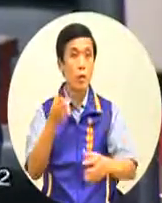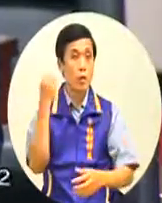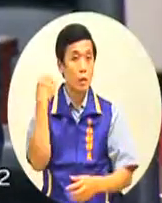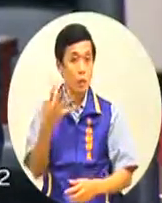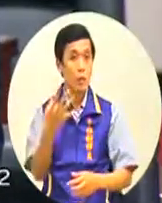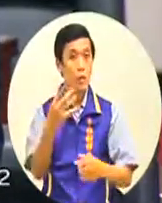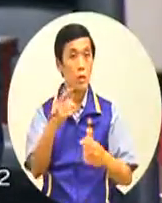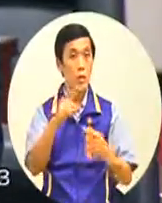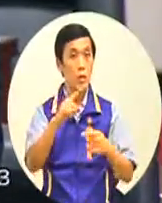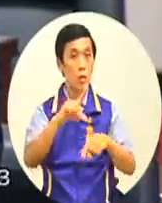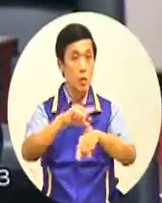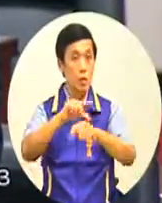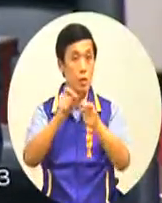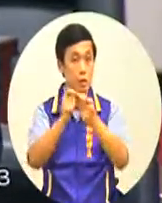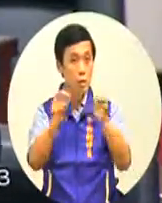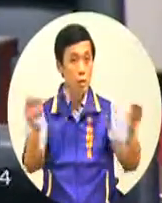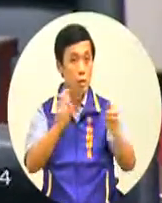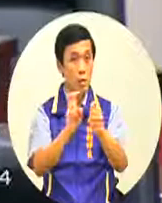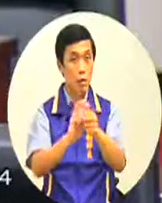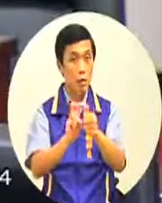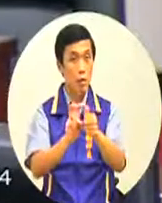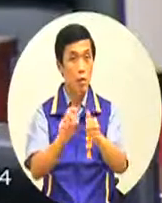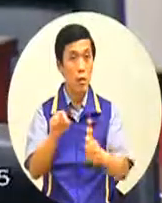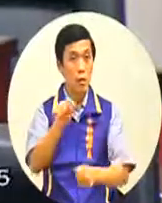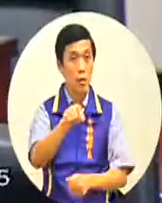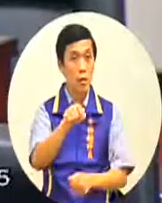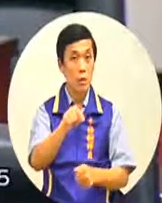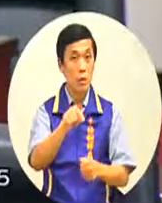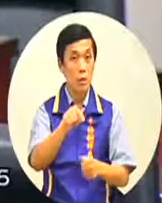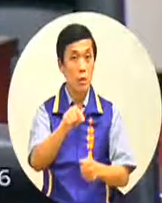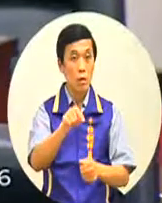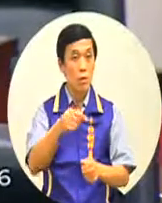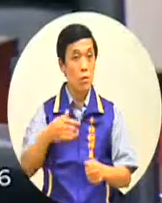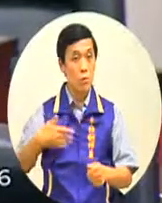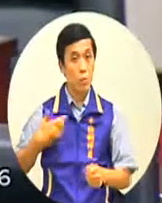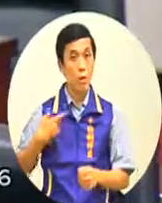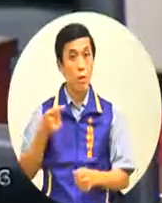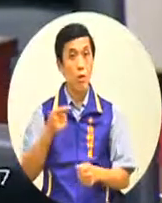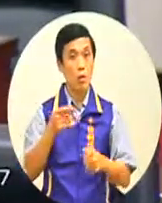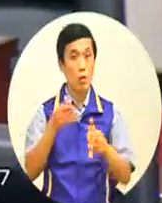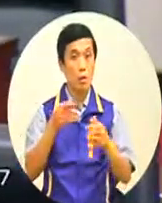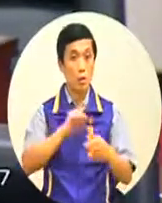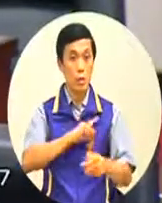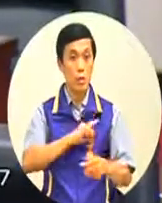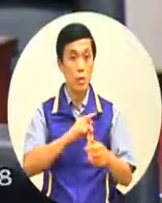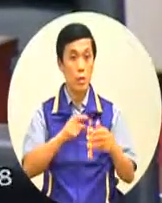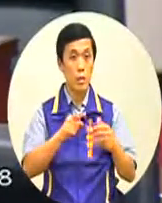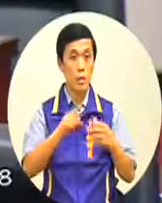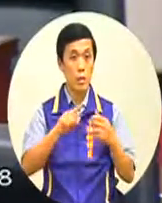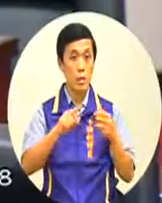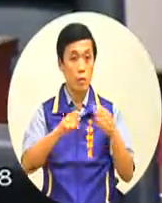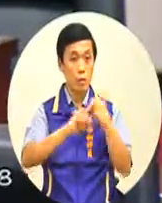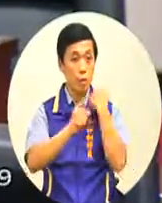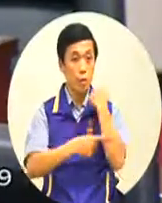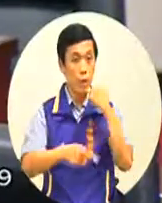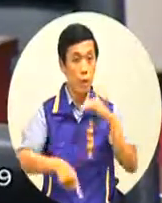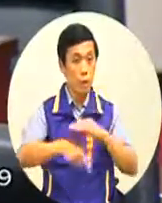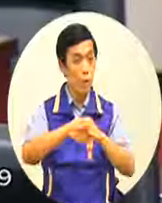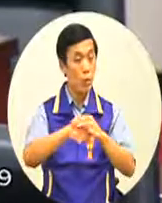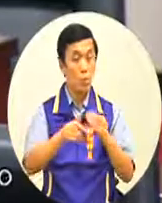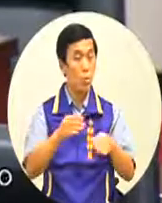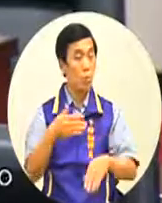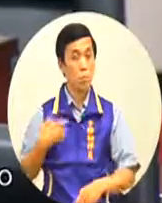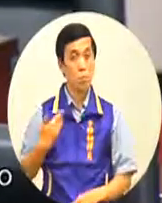因长照，伊唔知影讲这违反劳动基准法袂啊，因为唔知